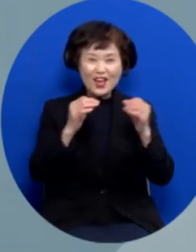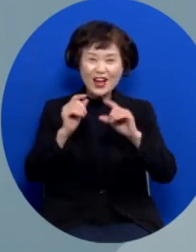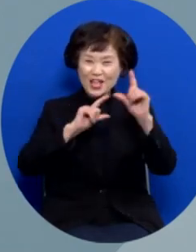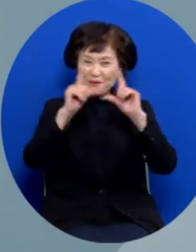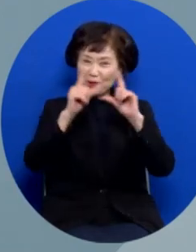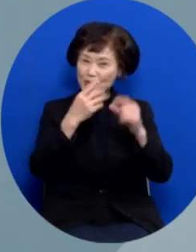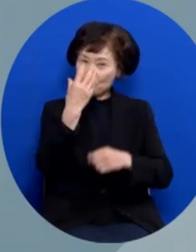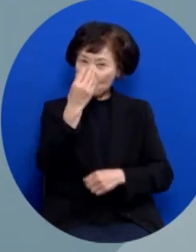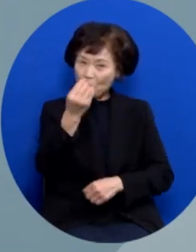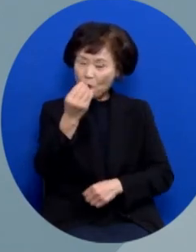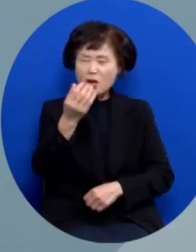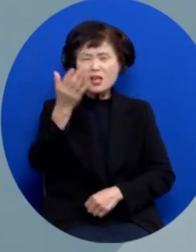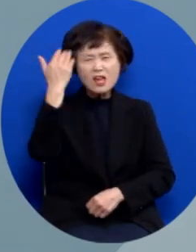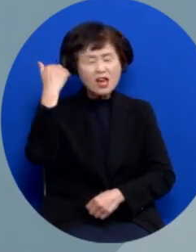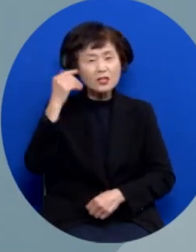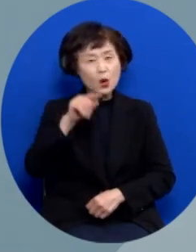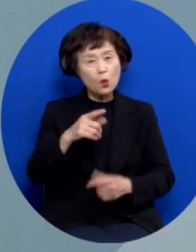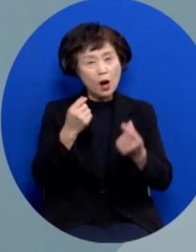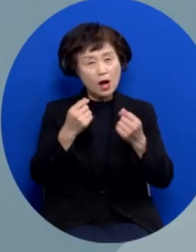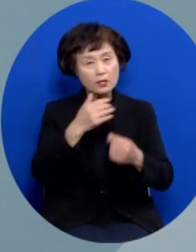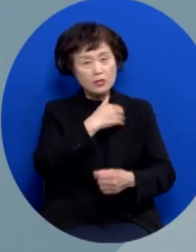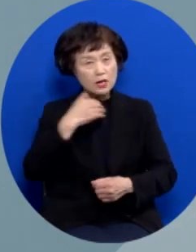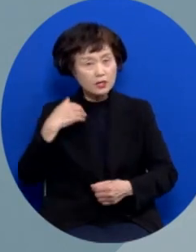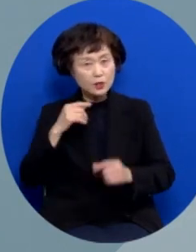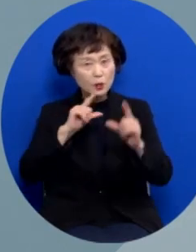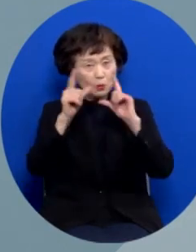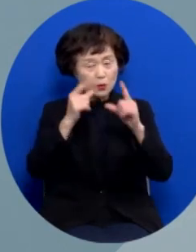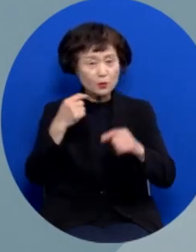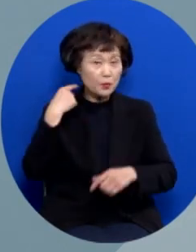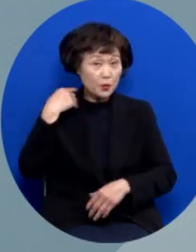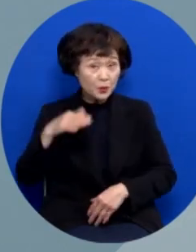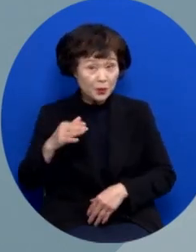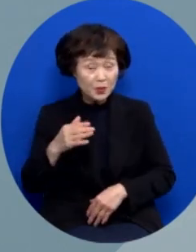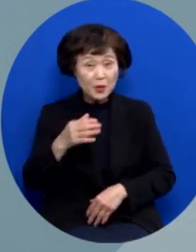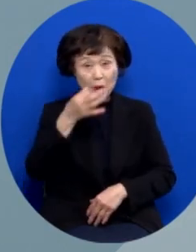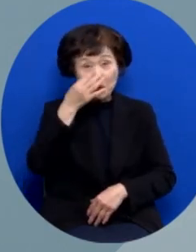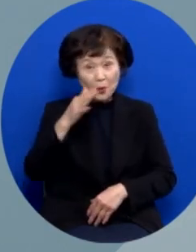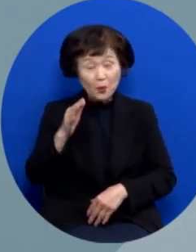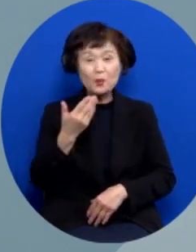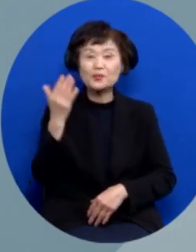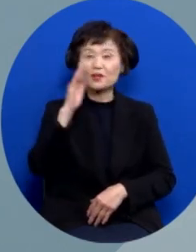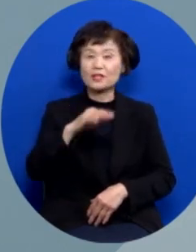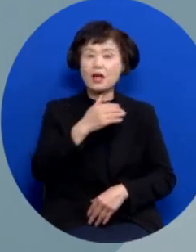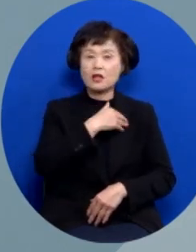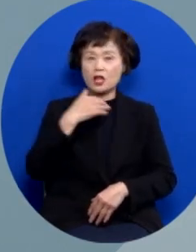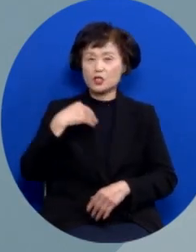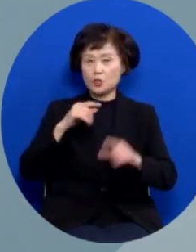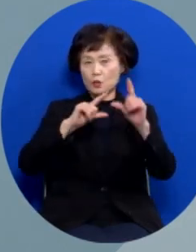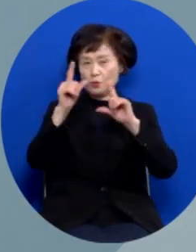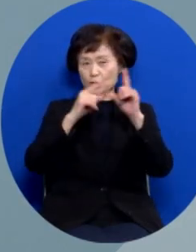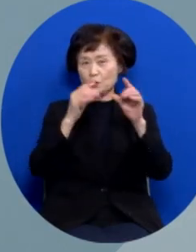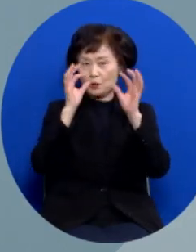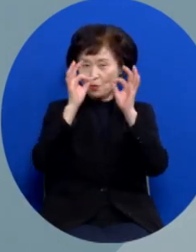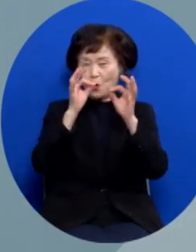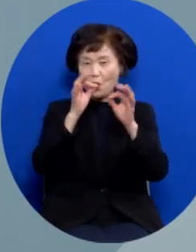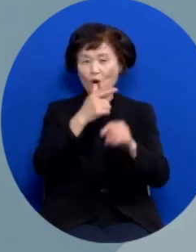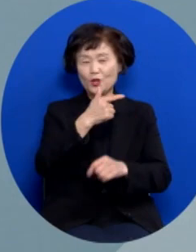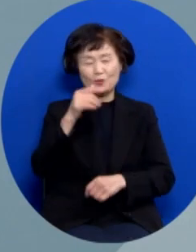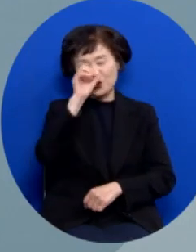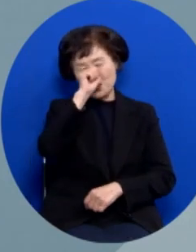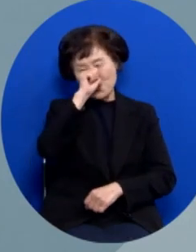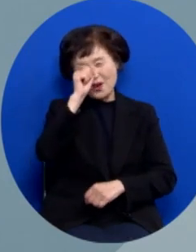보면서 기존에는 그런 모습이 없었는데 자신감인으로 있는 아이로 바뀌어졌다는 모습을 보며 행복해하는